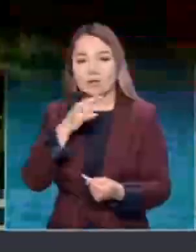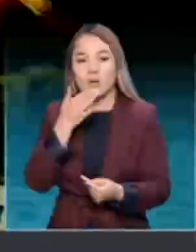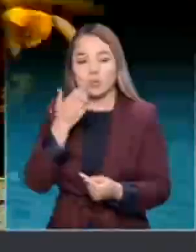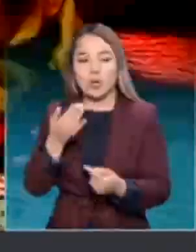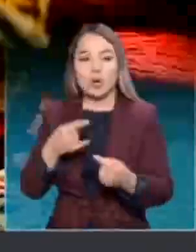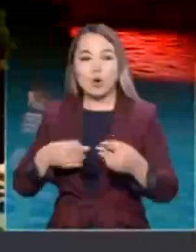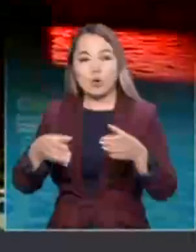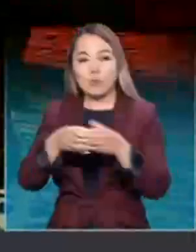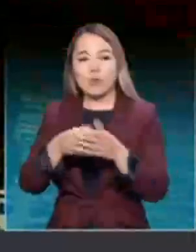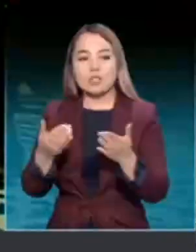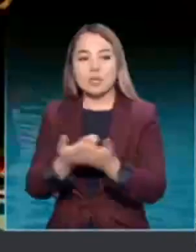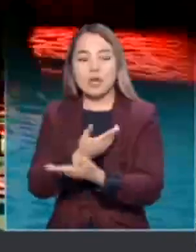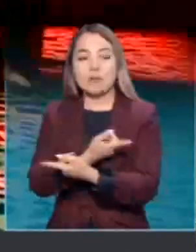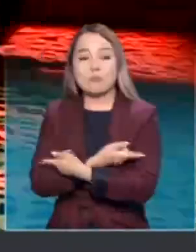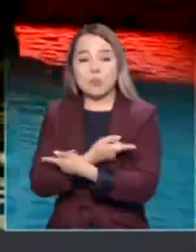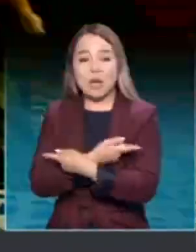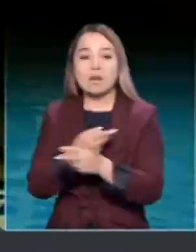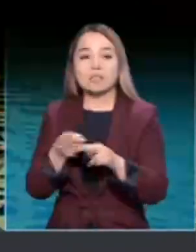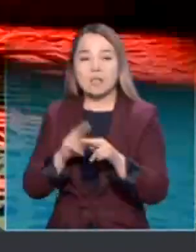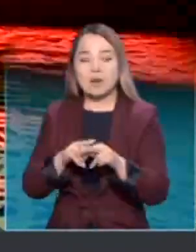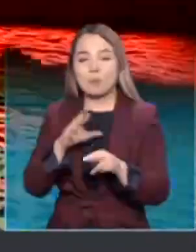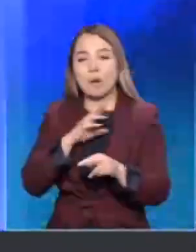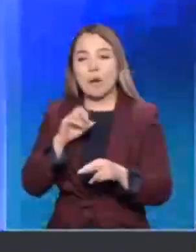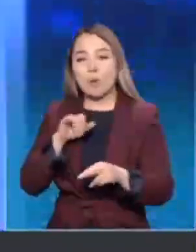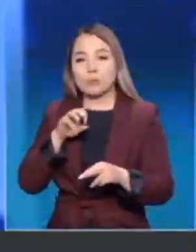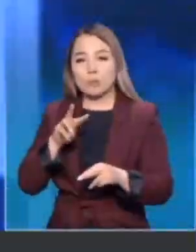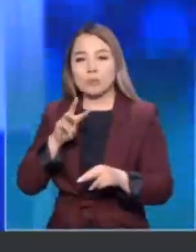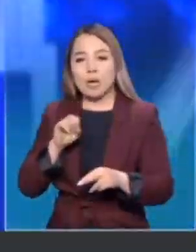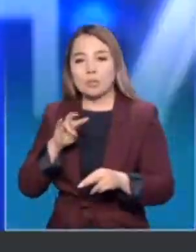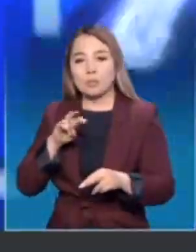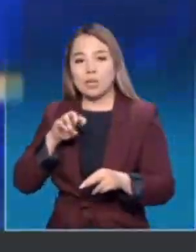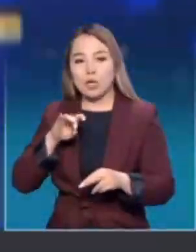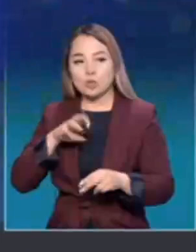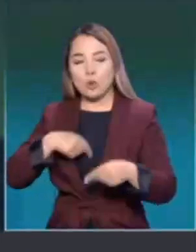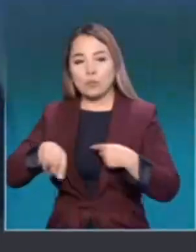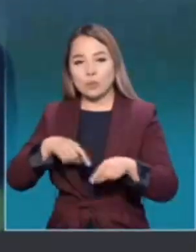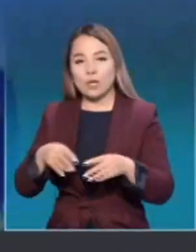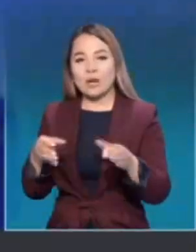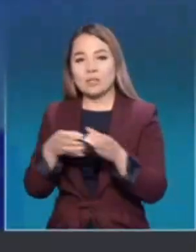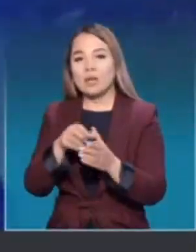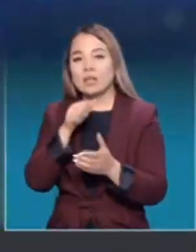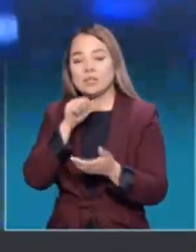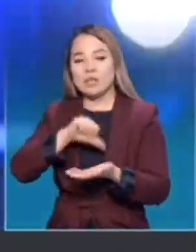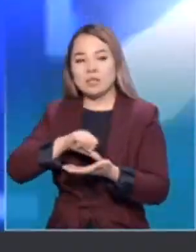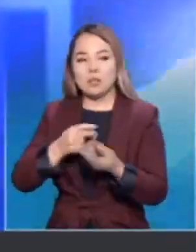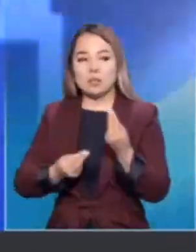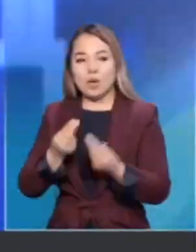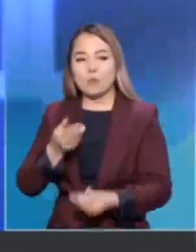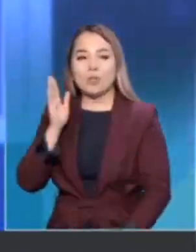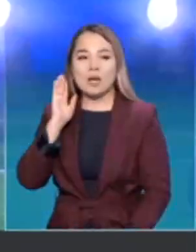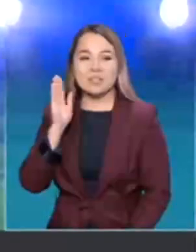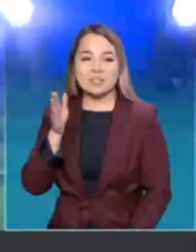құрамасы жаңа жидесімен алғашқы ойында маусым айында Сан-Мариномен солтүстік Ирландияға қарсы өткізеді.